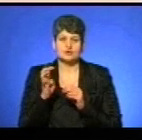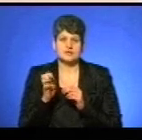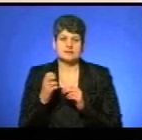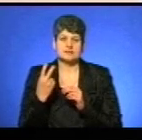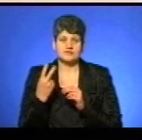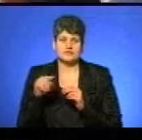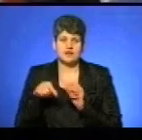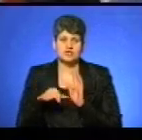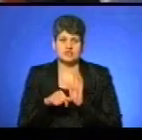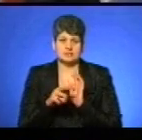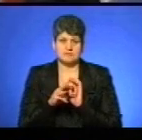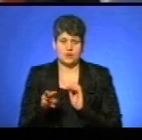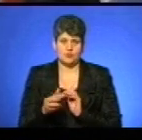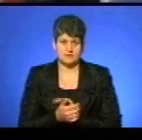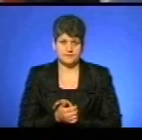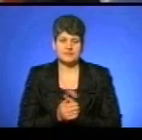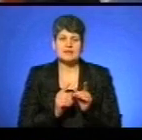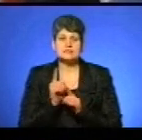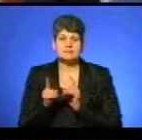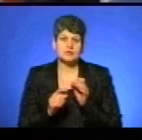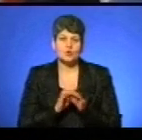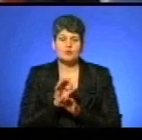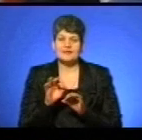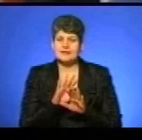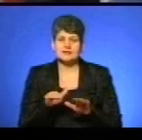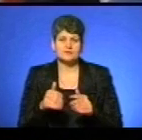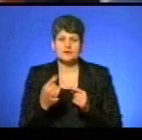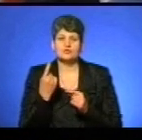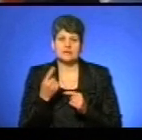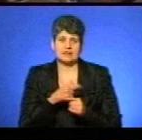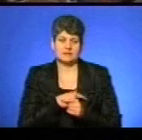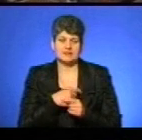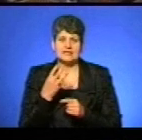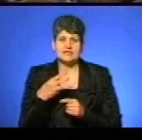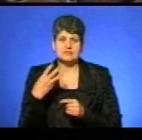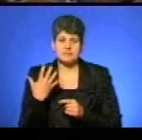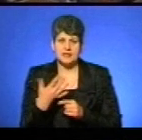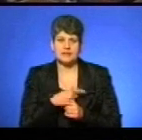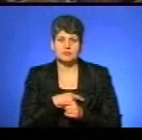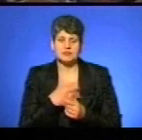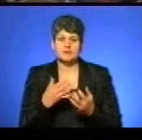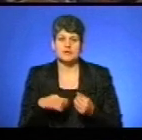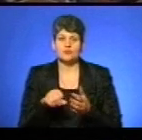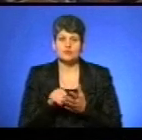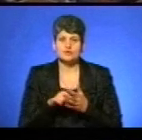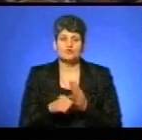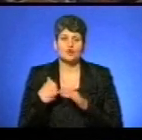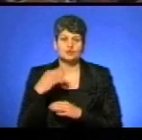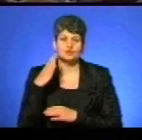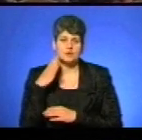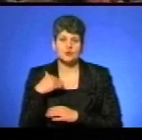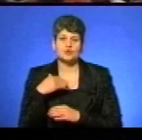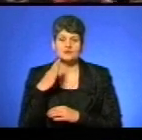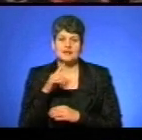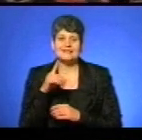402,6 мільйонів. Змін до проекту не запропонував жоден депутат. 35 депутатів, які взяли участь у голосуванні, проголосували